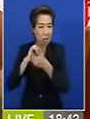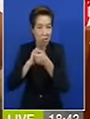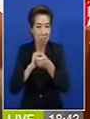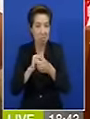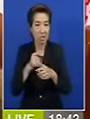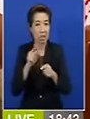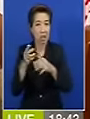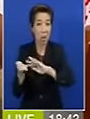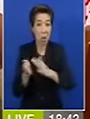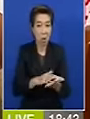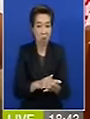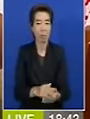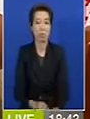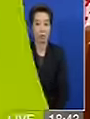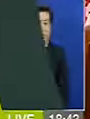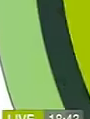ไทยเนี่ยจะถูกคหา